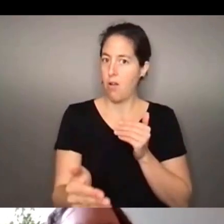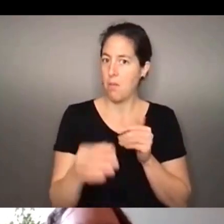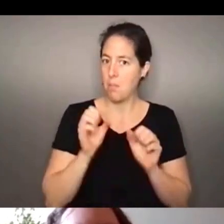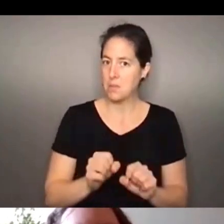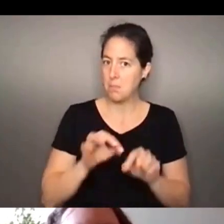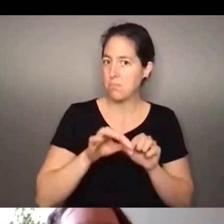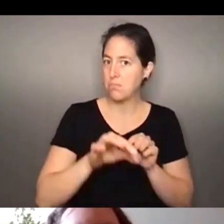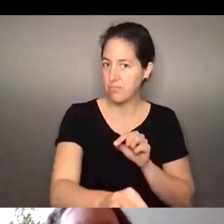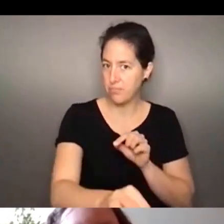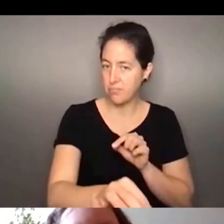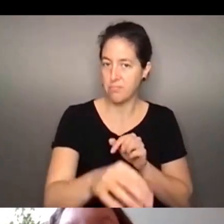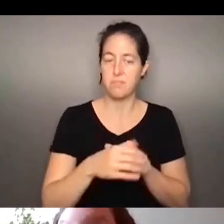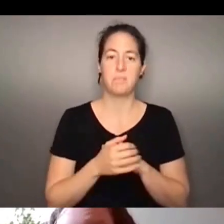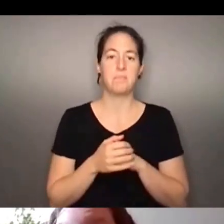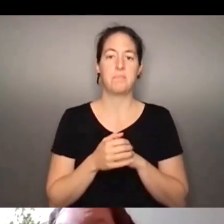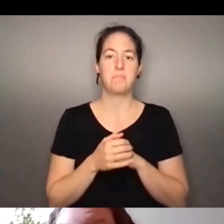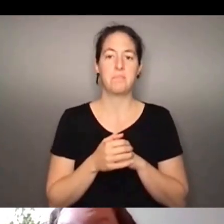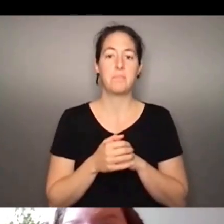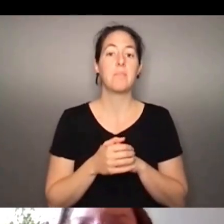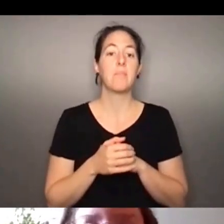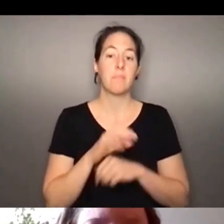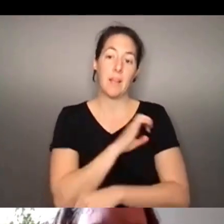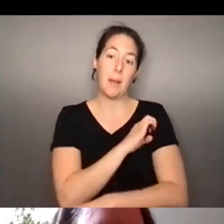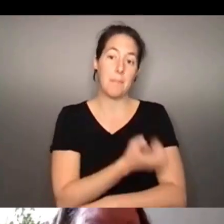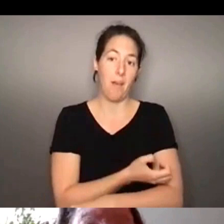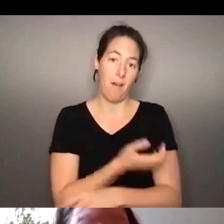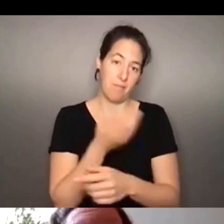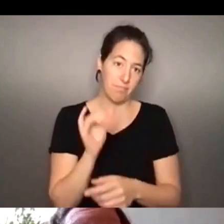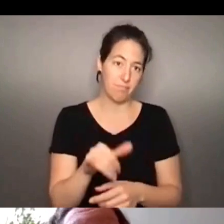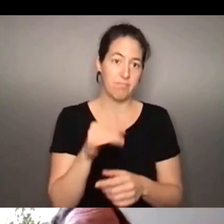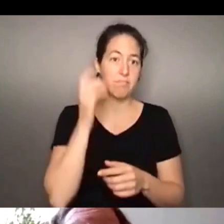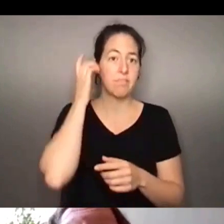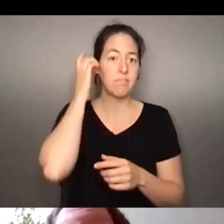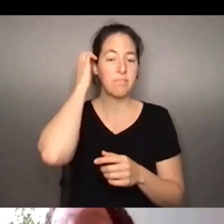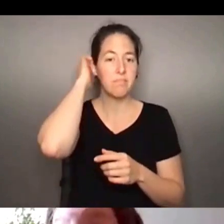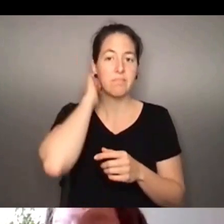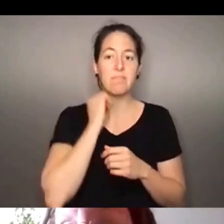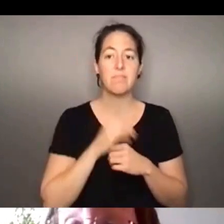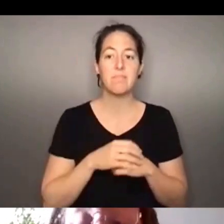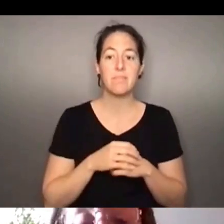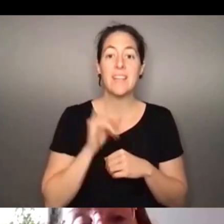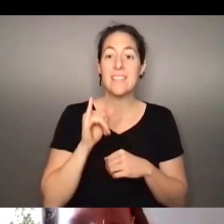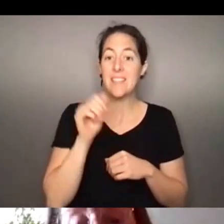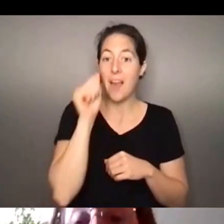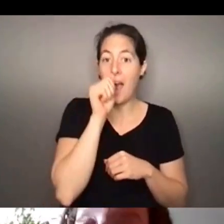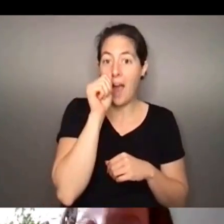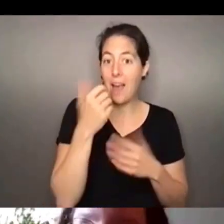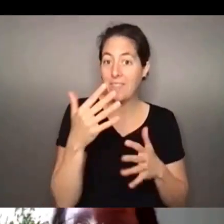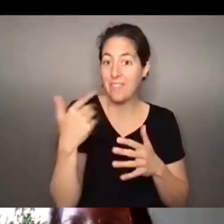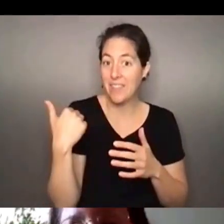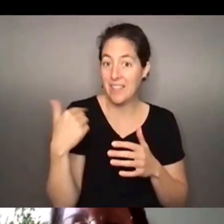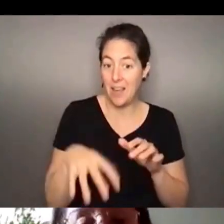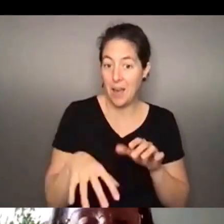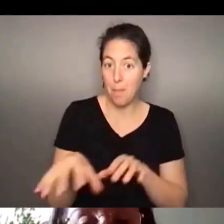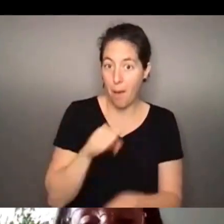fraîcheur. Donc, des épinards. Surtout si vous avez récolté votre ail, maintenant, vous pouvez mettre